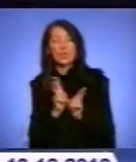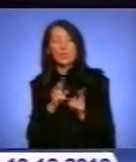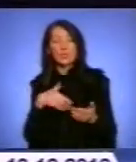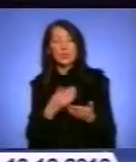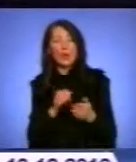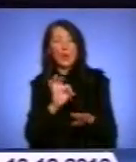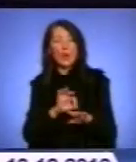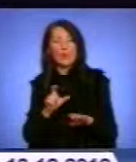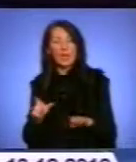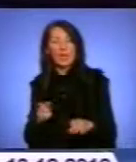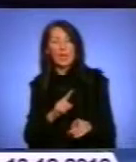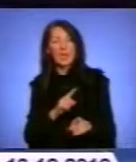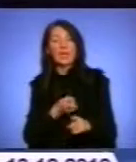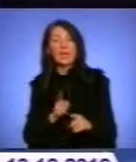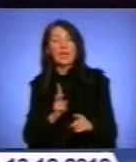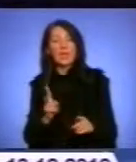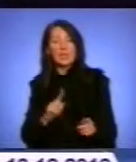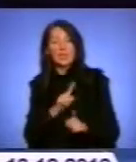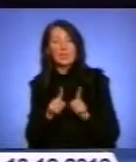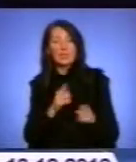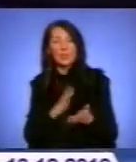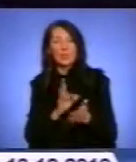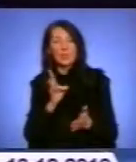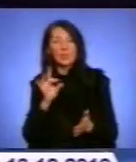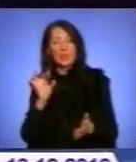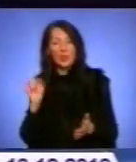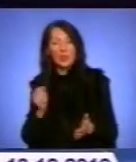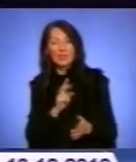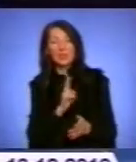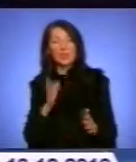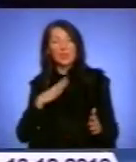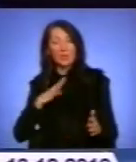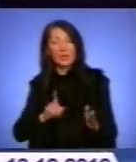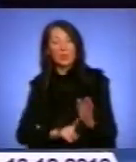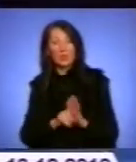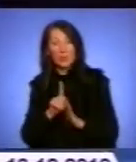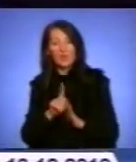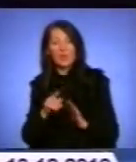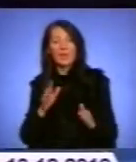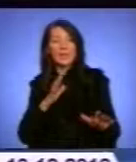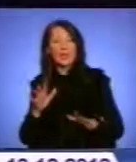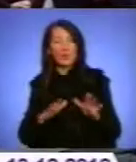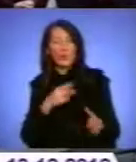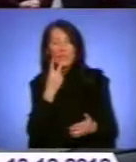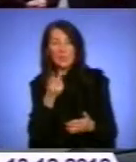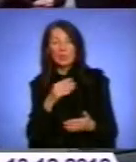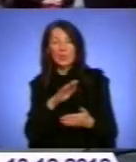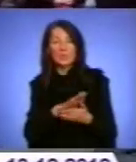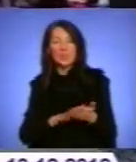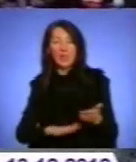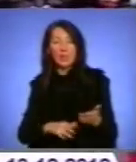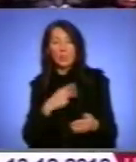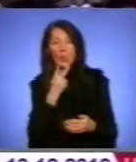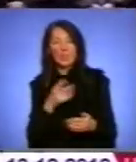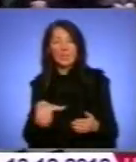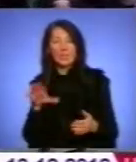вболівальниками. Яких змін зазнала «Нива» і з якими сподіваннями розпочне тренування після перерви – дивимось далі. Побачити